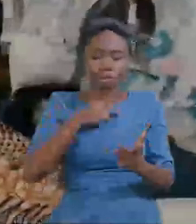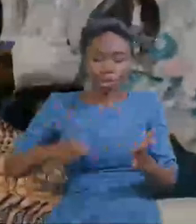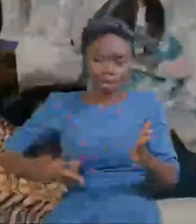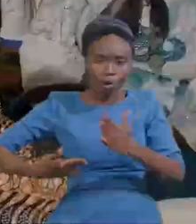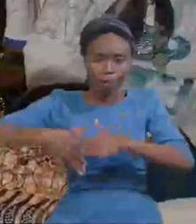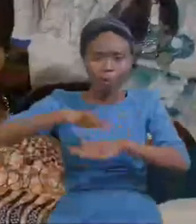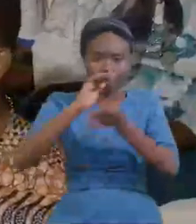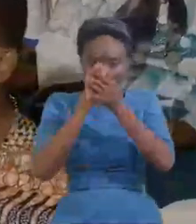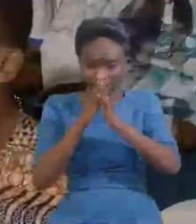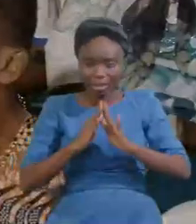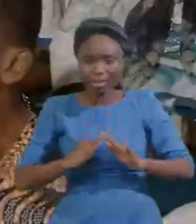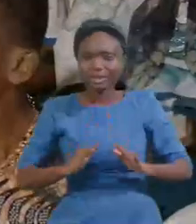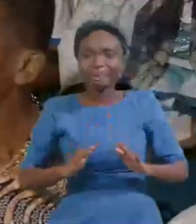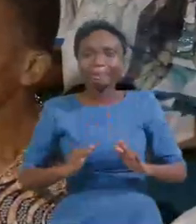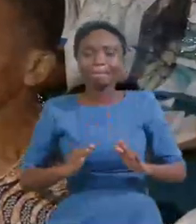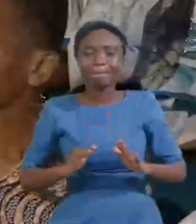Dis-le, non?